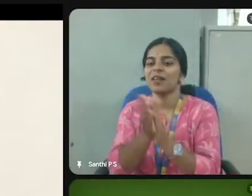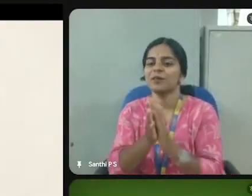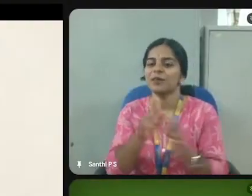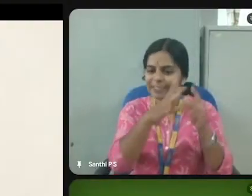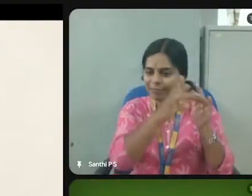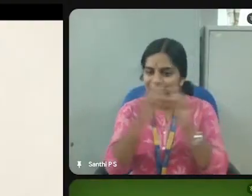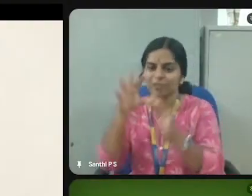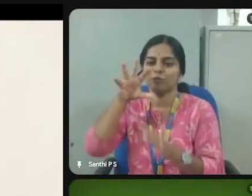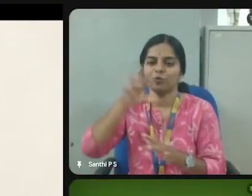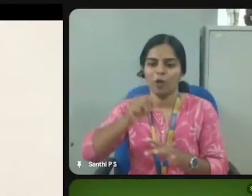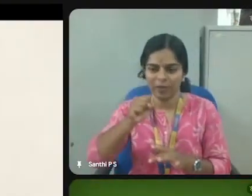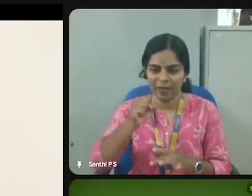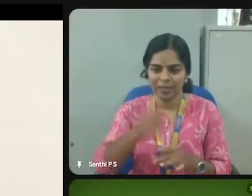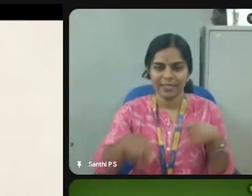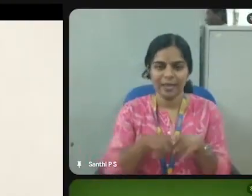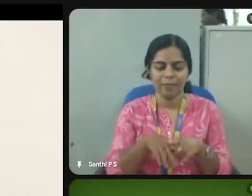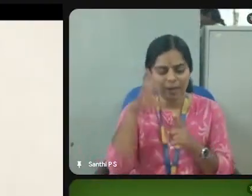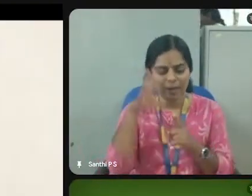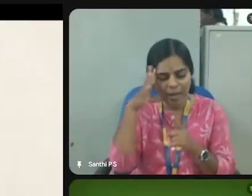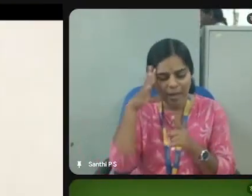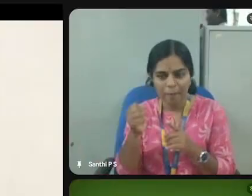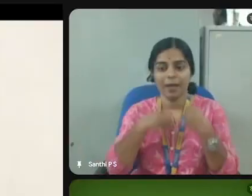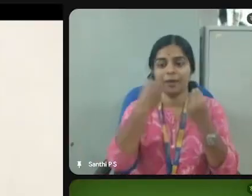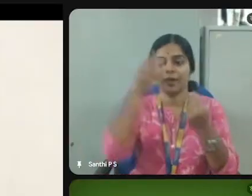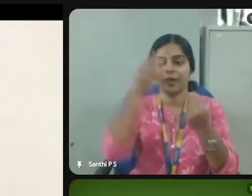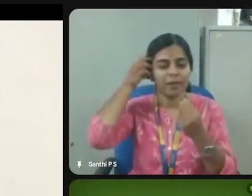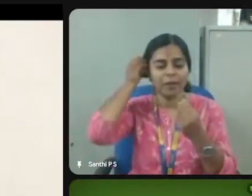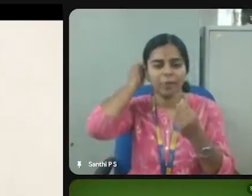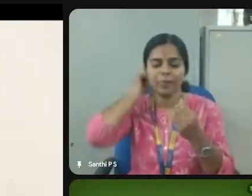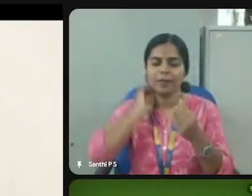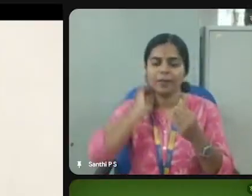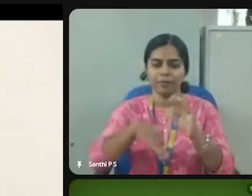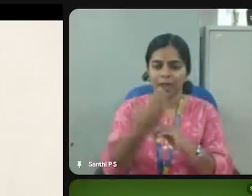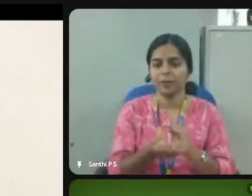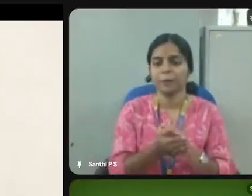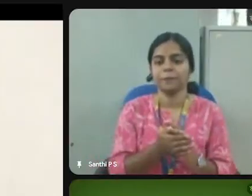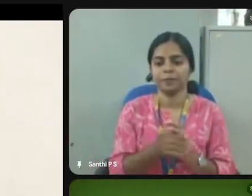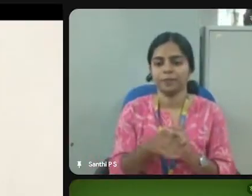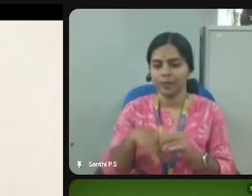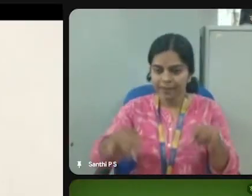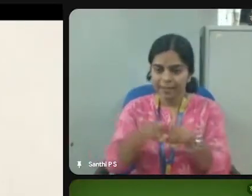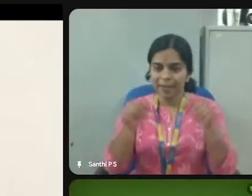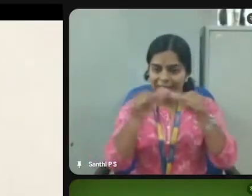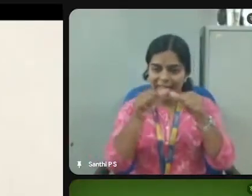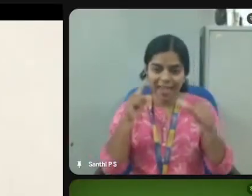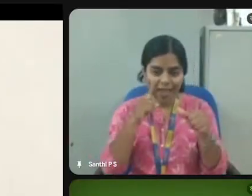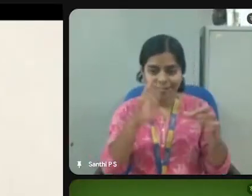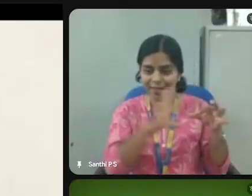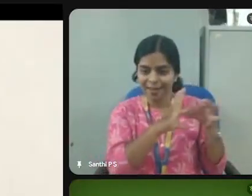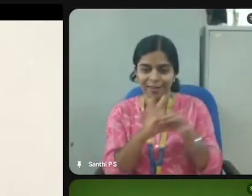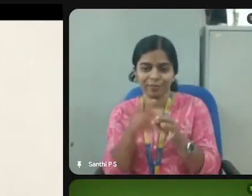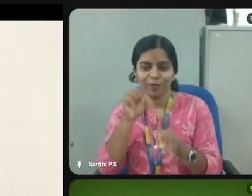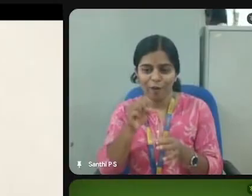ഉണ്ട്. പിന്നെ എന്തെങ്കിലും റിമൈൻഡേഴ്സ് അങ്ങനെ കൊടുക്കുന്നതിനുണ്ട്. പിന്നെ അതേപോലെ തന്നെ അസിസ്റ്റീവ് ടെക്നോളജീസ് ഒരുപാട്